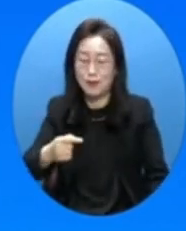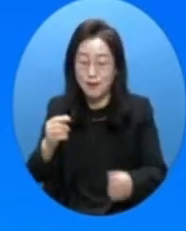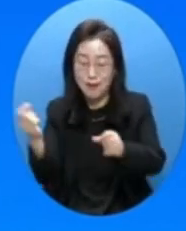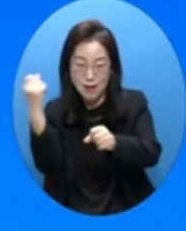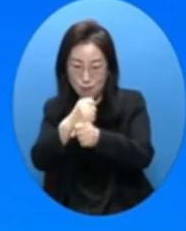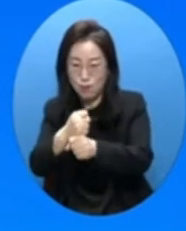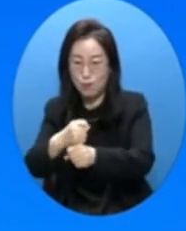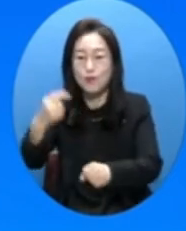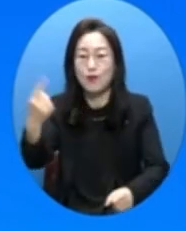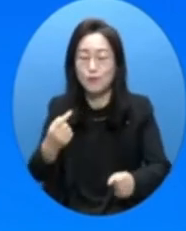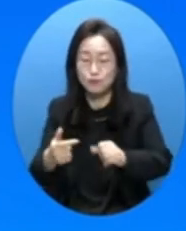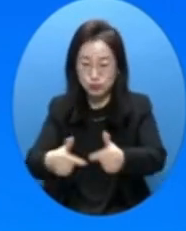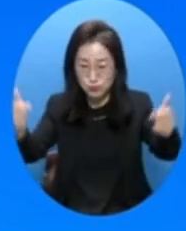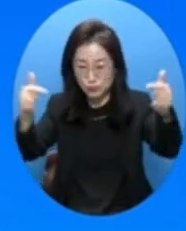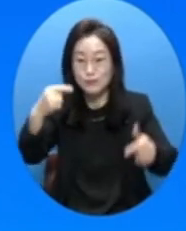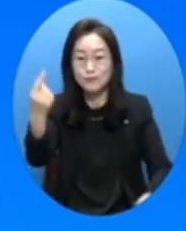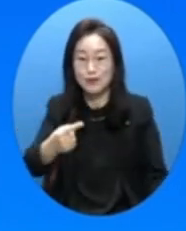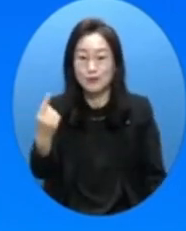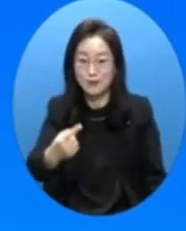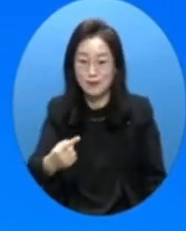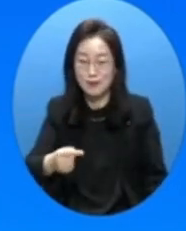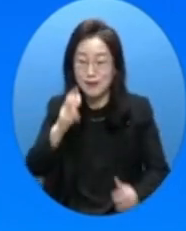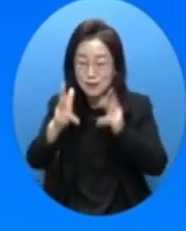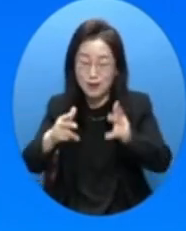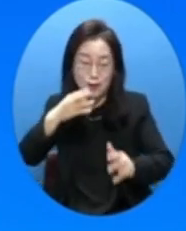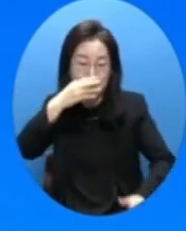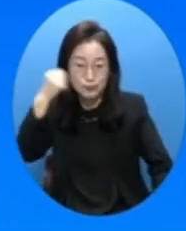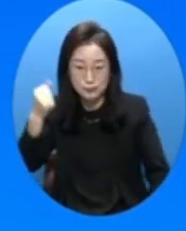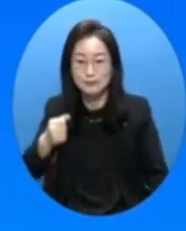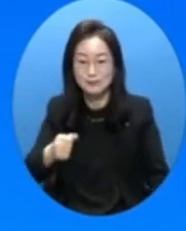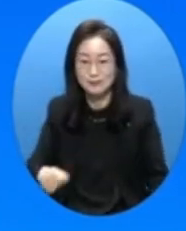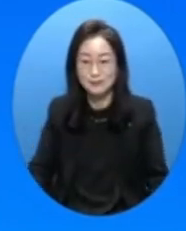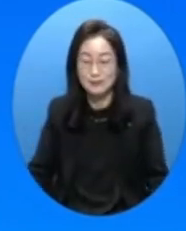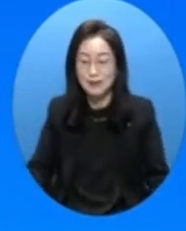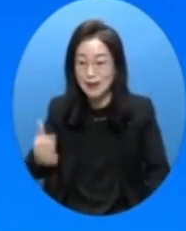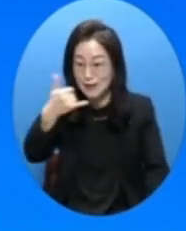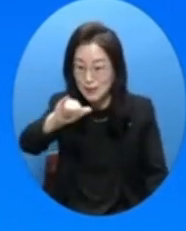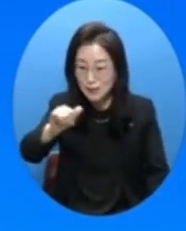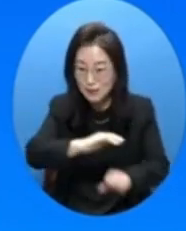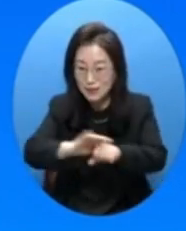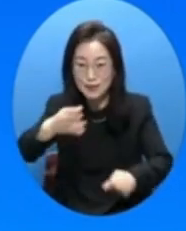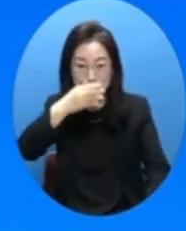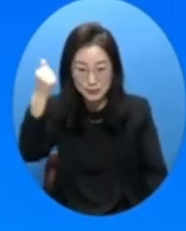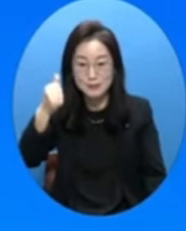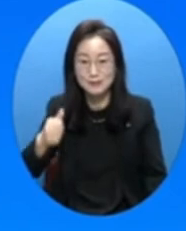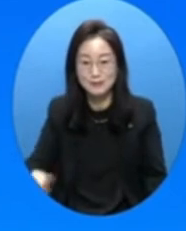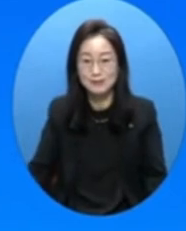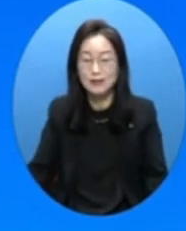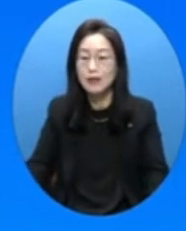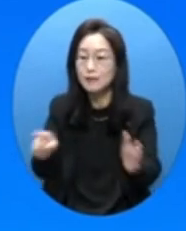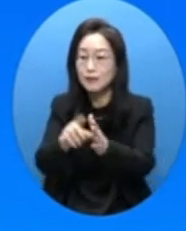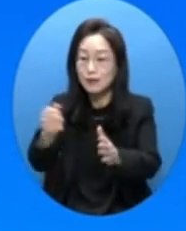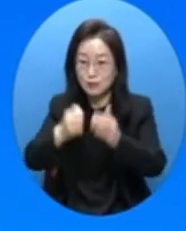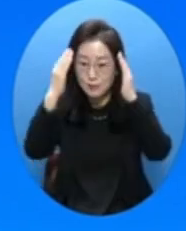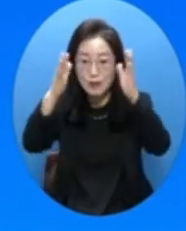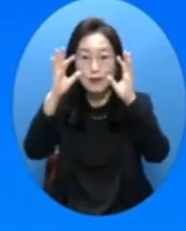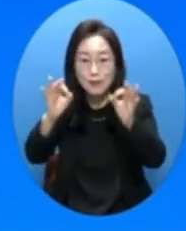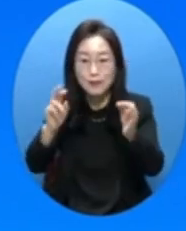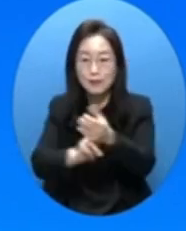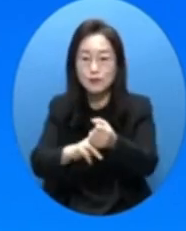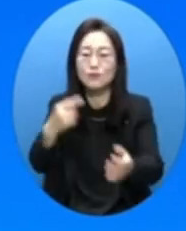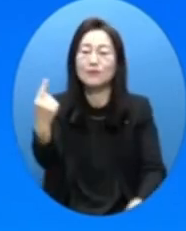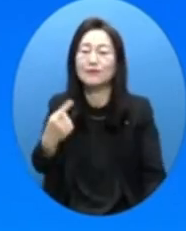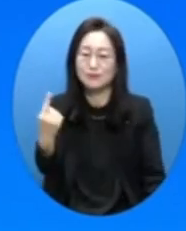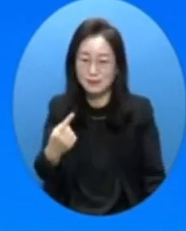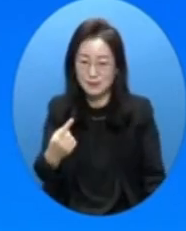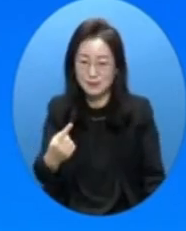임할 것입니다. 부흥이 임할 것입니다. 사업이 번창하게 될 것입니다. 자녀가 달릴 것입니다. 믿음으로 바라볼 때 기적이 일어나는